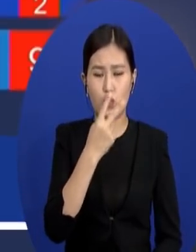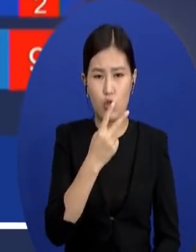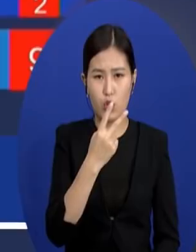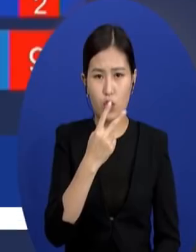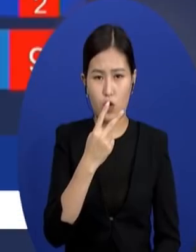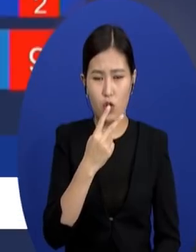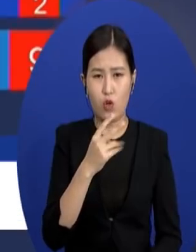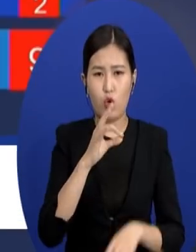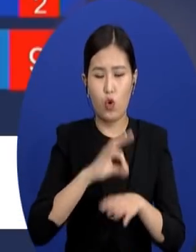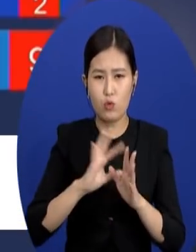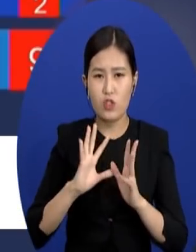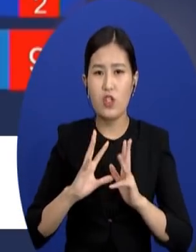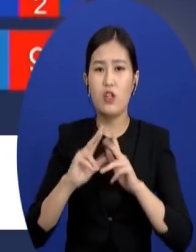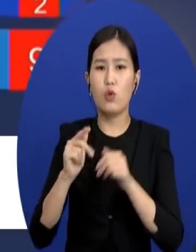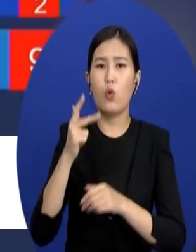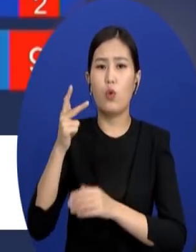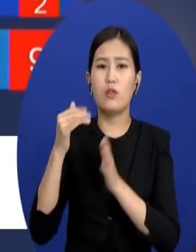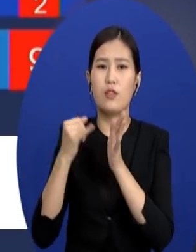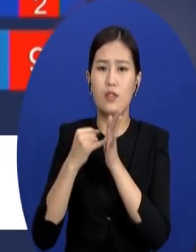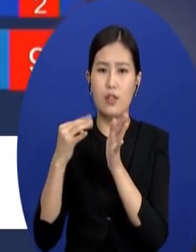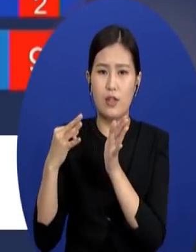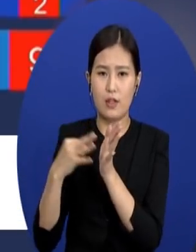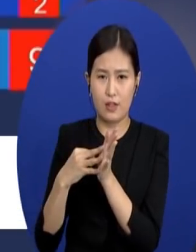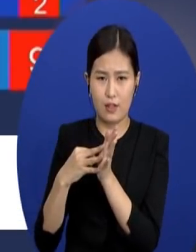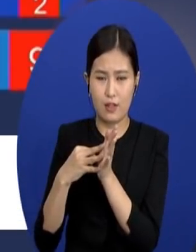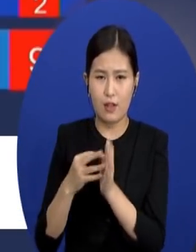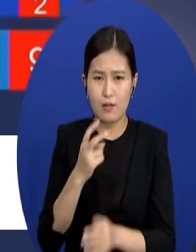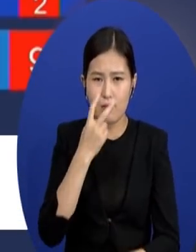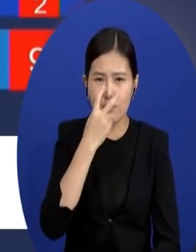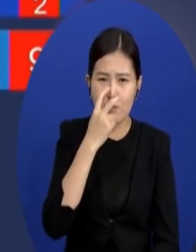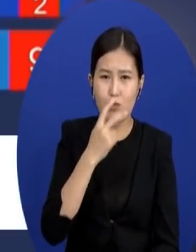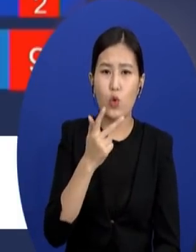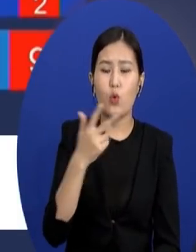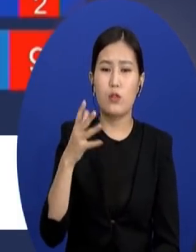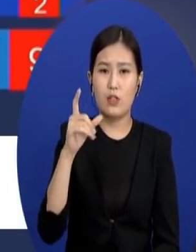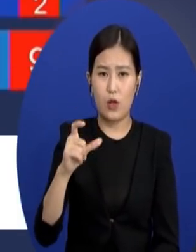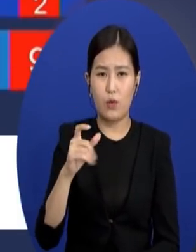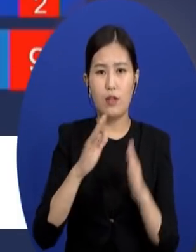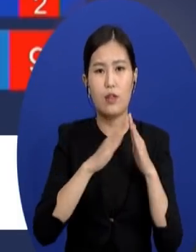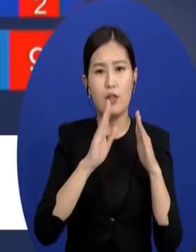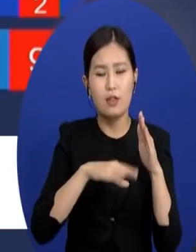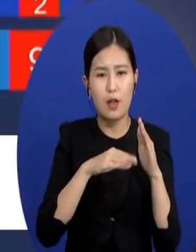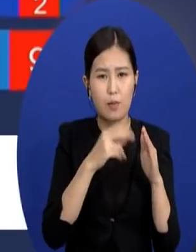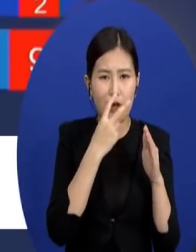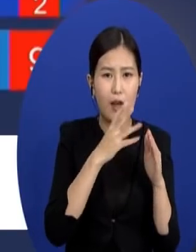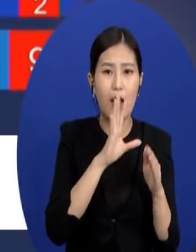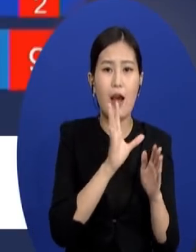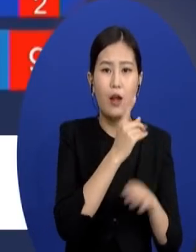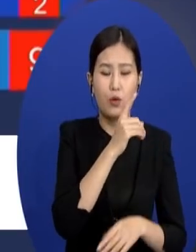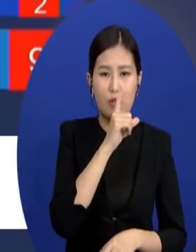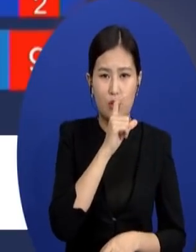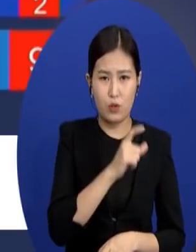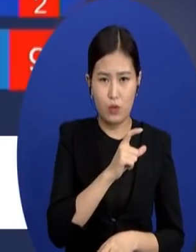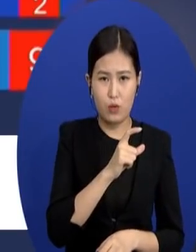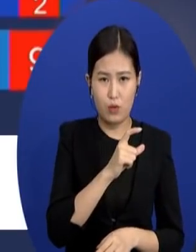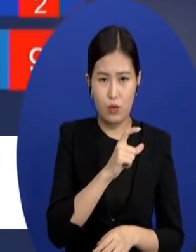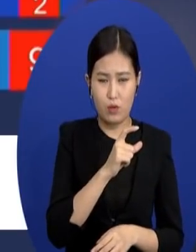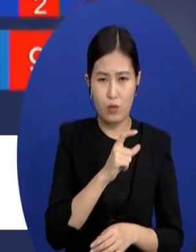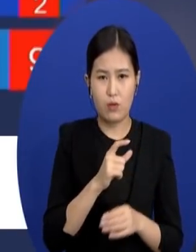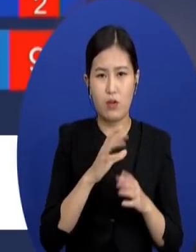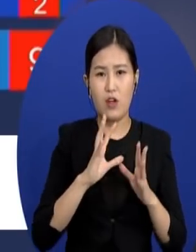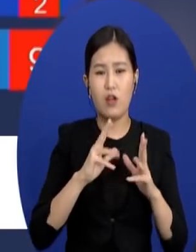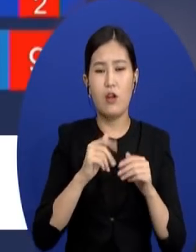үүнээс эдгэрсэн 368, ажиглалтад 35, гэрийн хяналтанд 11, ажиглалт хандалтын хугацаа